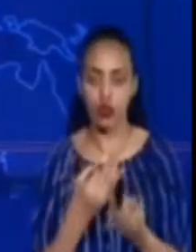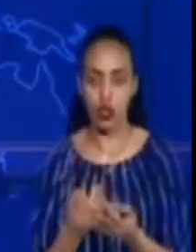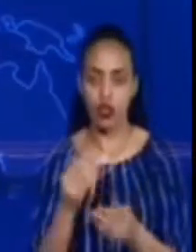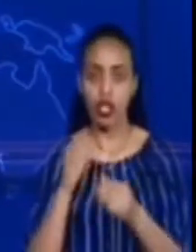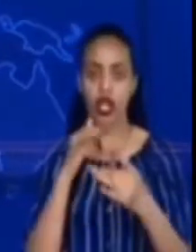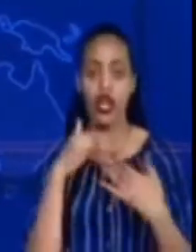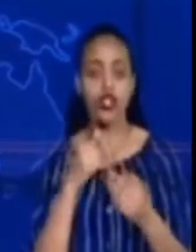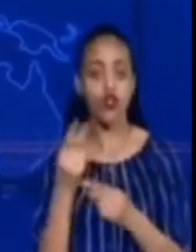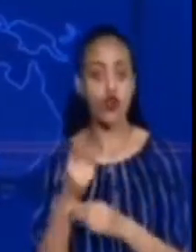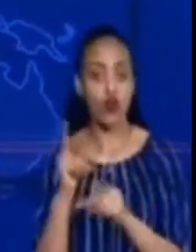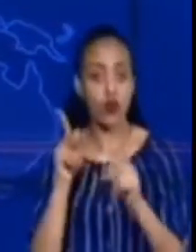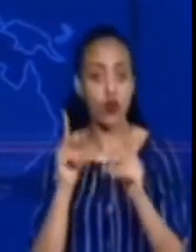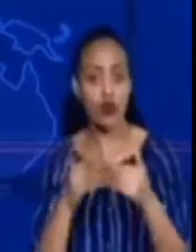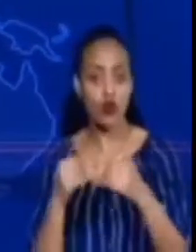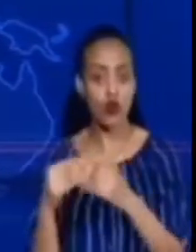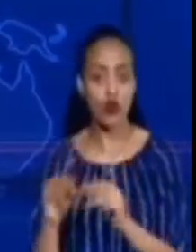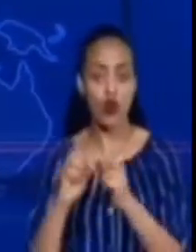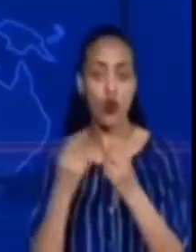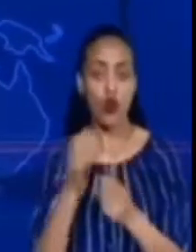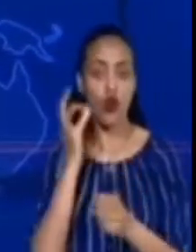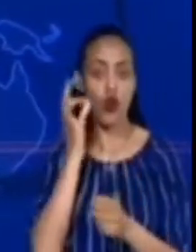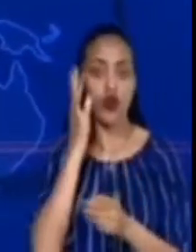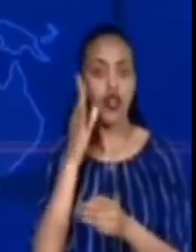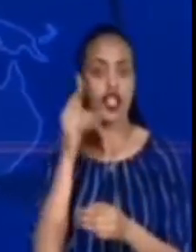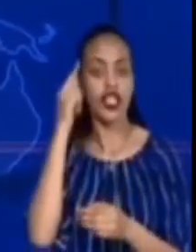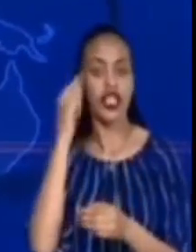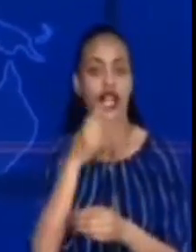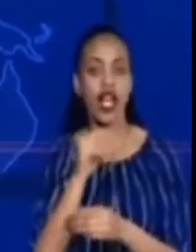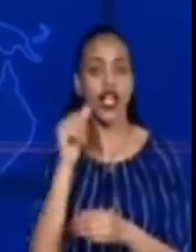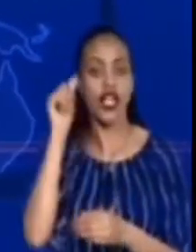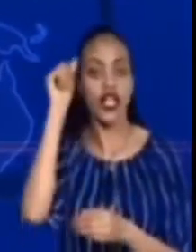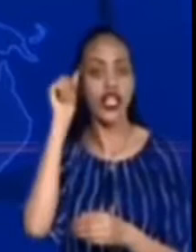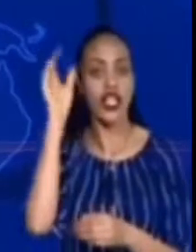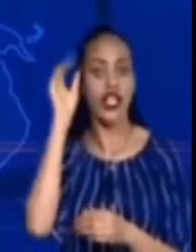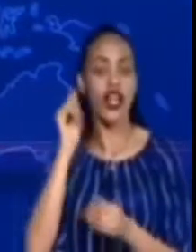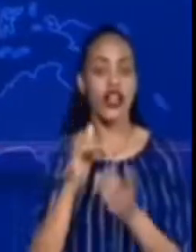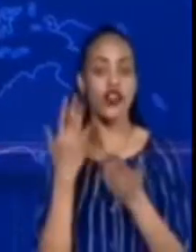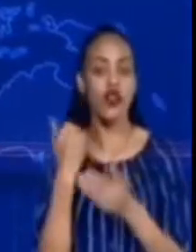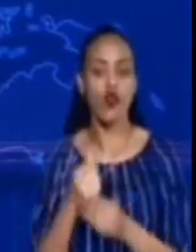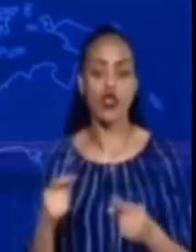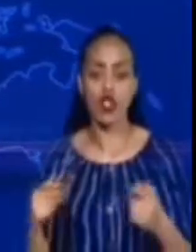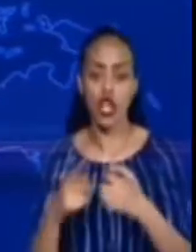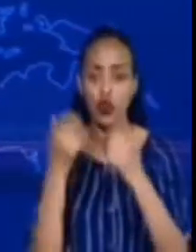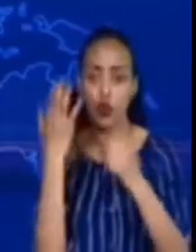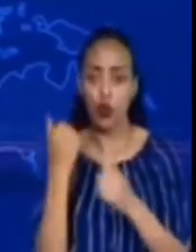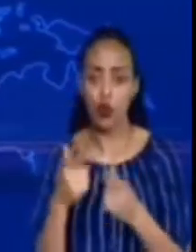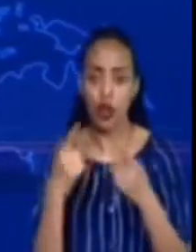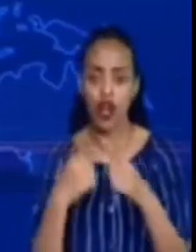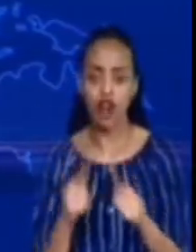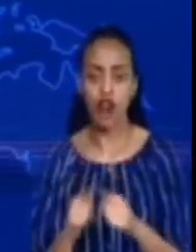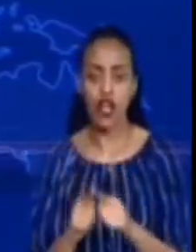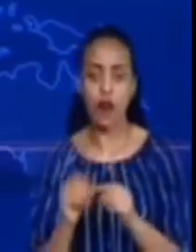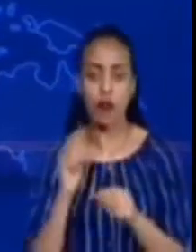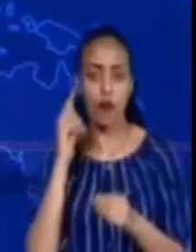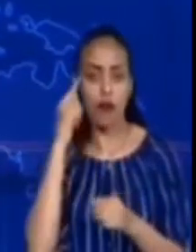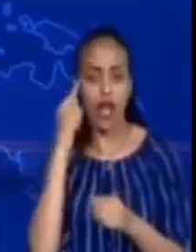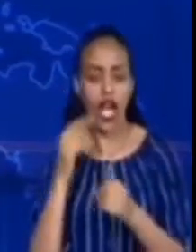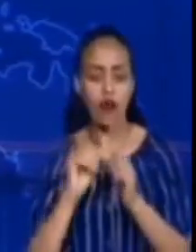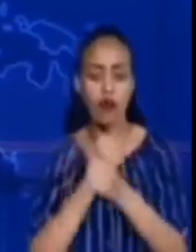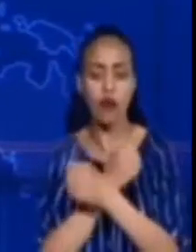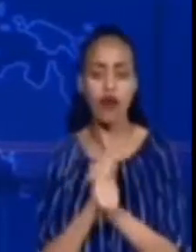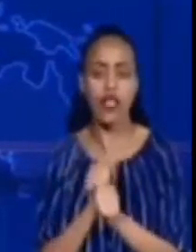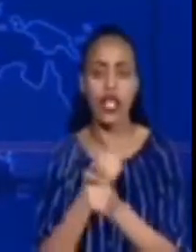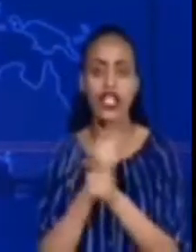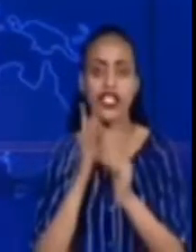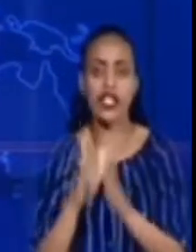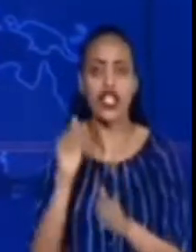እስኪ ስሙን አብዙልኝ እስኪ ኤን ኡስታዝ አቡ ሃይደር አላህ እድሜያቸውን ያርዝምልን እነዚህ ሁለቱ ብርቅዬ ኡስታዞቻችን ኡስታዝን ያሲን